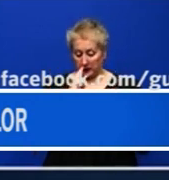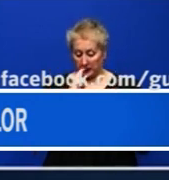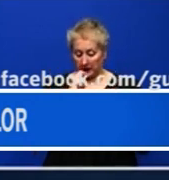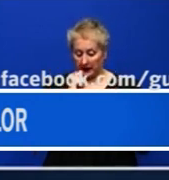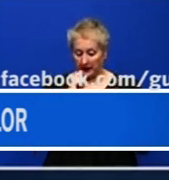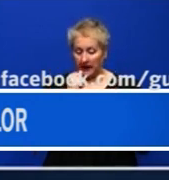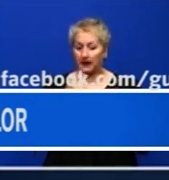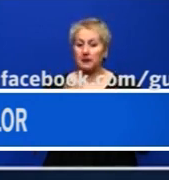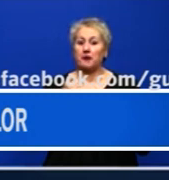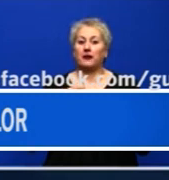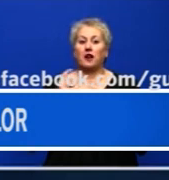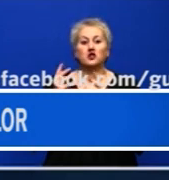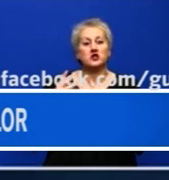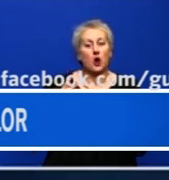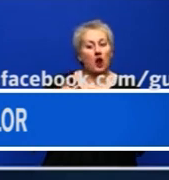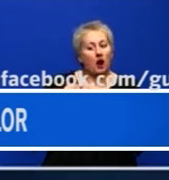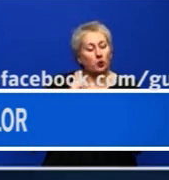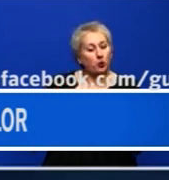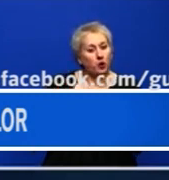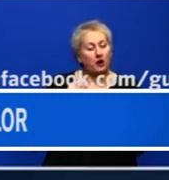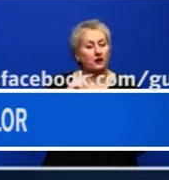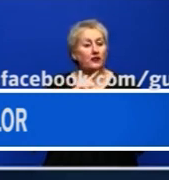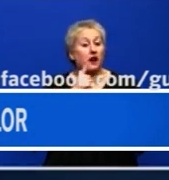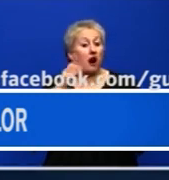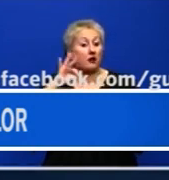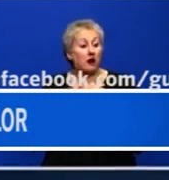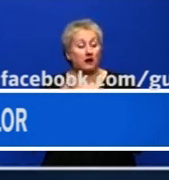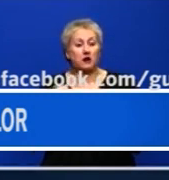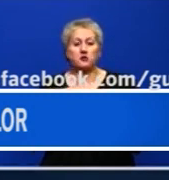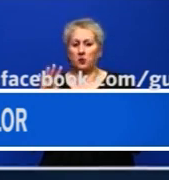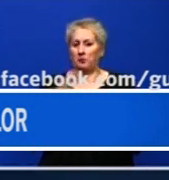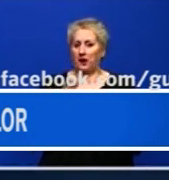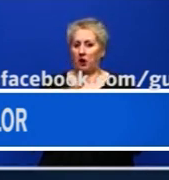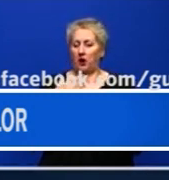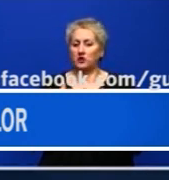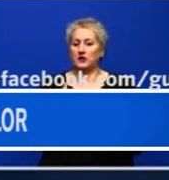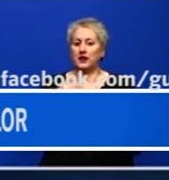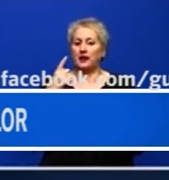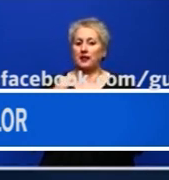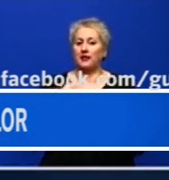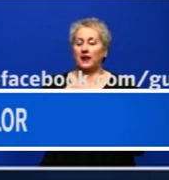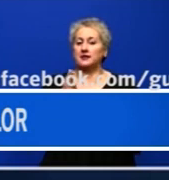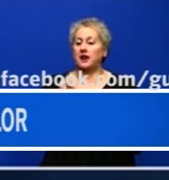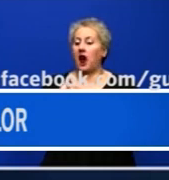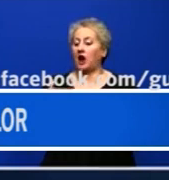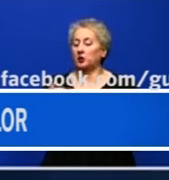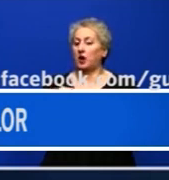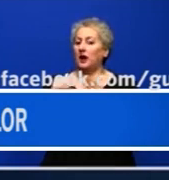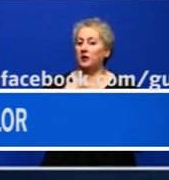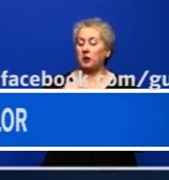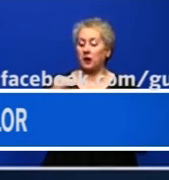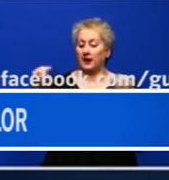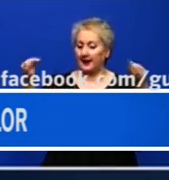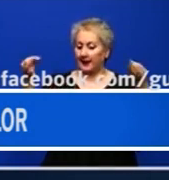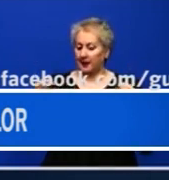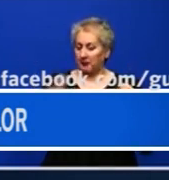din partea gestionarului. De fiecare dată există un risc în cadrul acestor intervenții și acest risc trebuie redus la